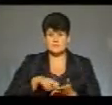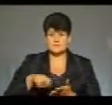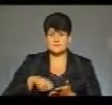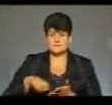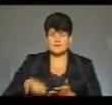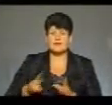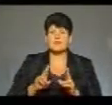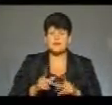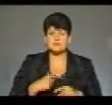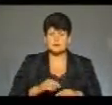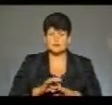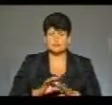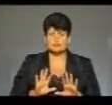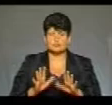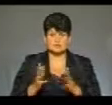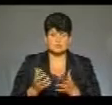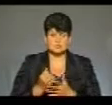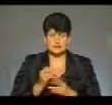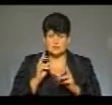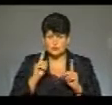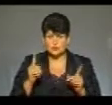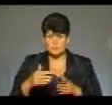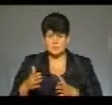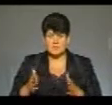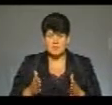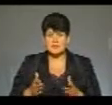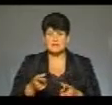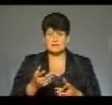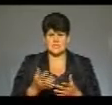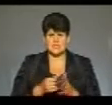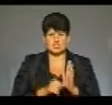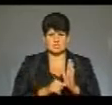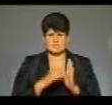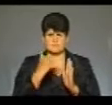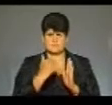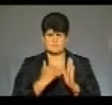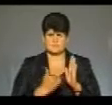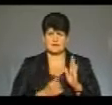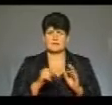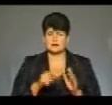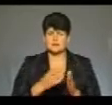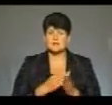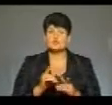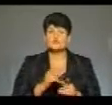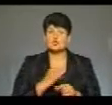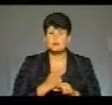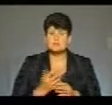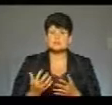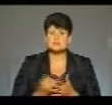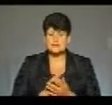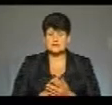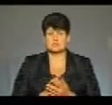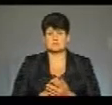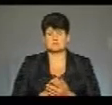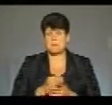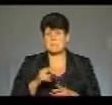листівки, як діяти у разі виявлення невідомих предметів. У них є 6 пунктів, каже Мар'яна Зварич. Зокрема, є пункти, що робити при виявленні підозрілого